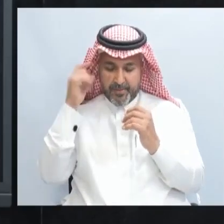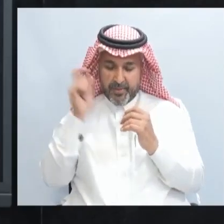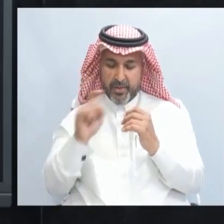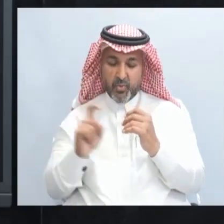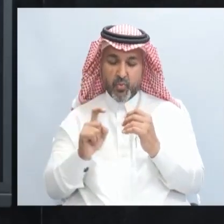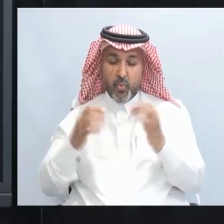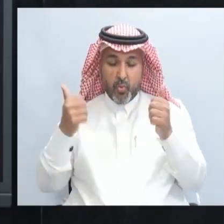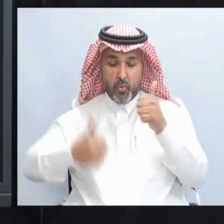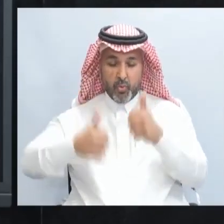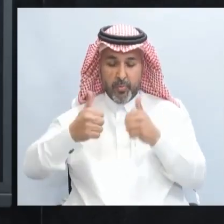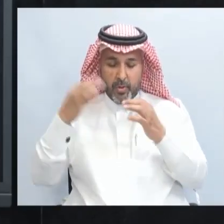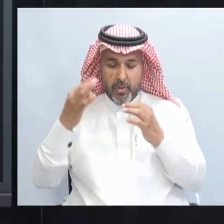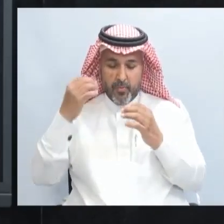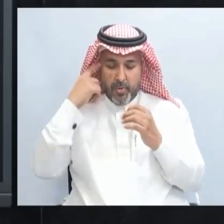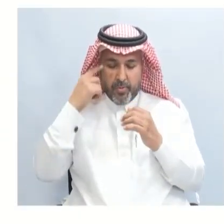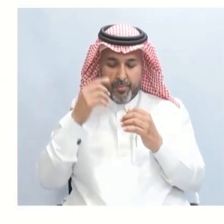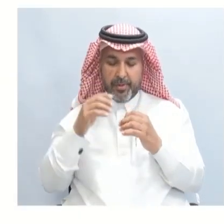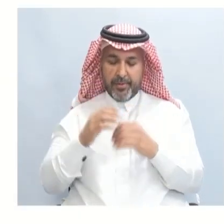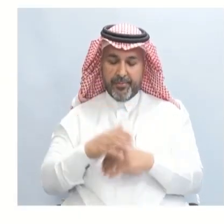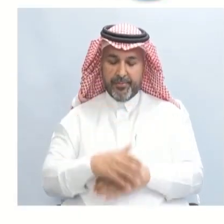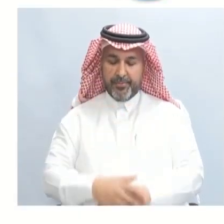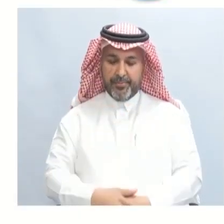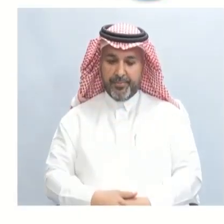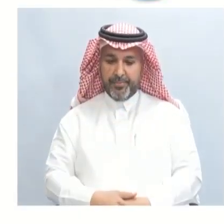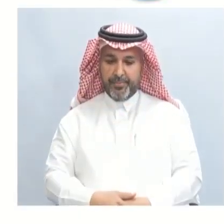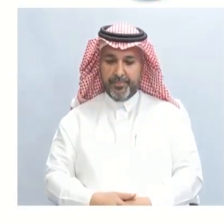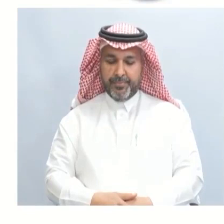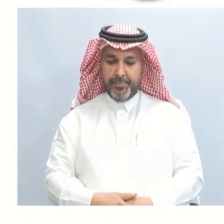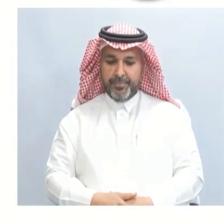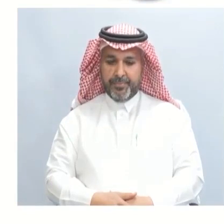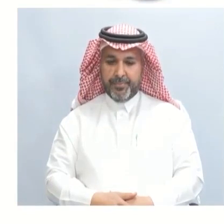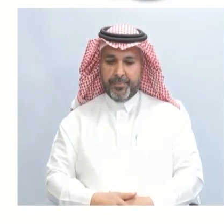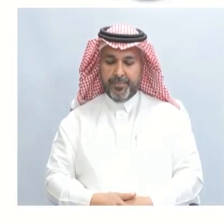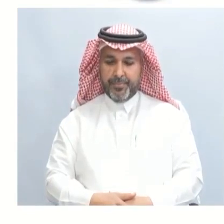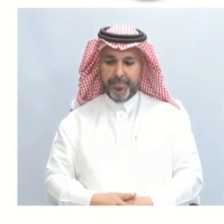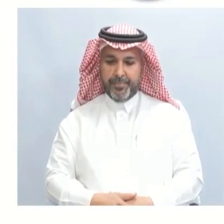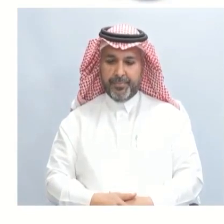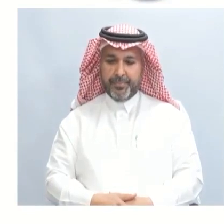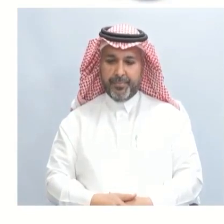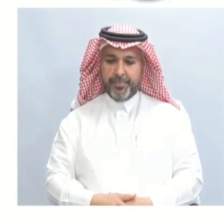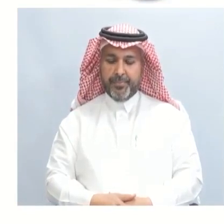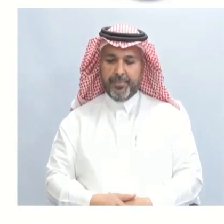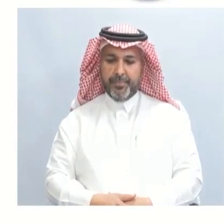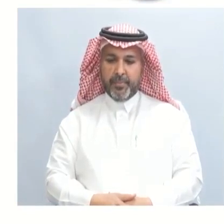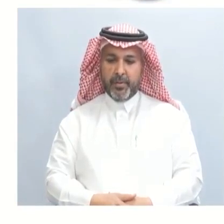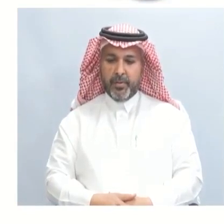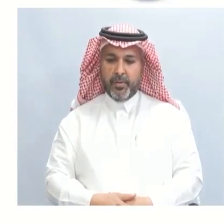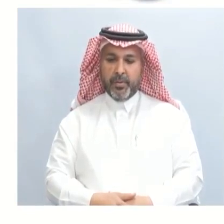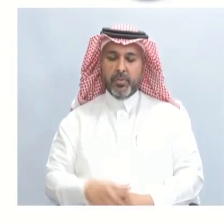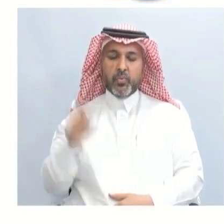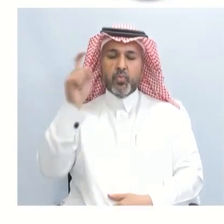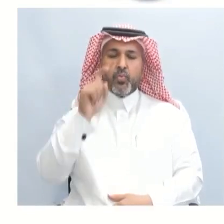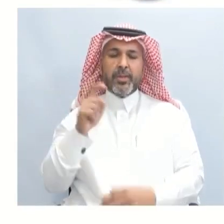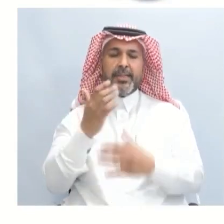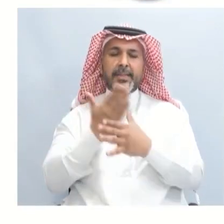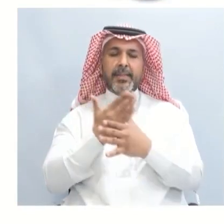خيارات انتبه لها جيدا ولا تهملها طيب لدي هنا استراتيجيه سبب ونتيجه لماذا